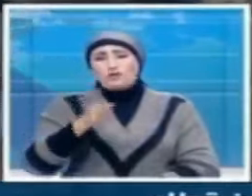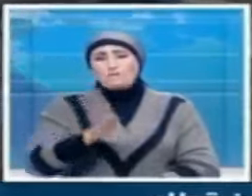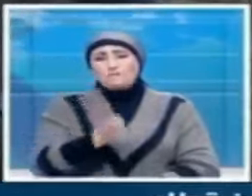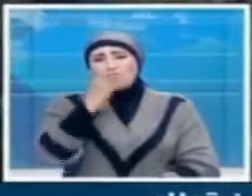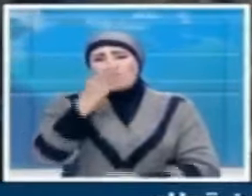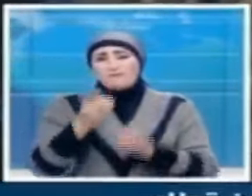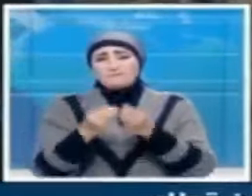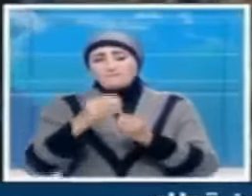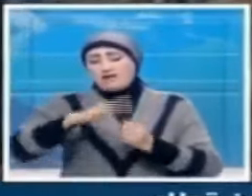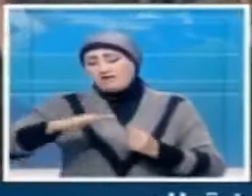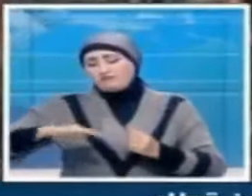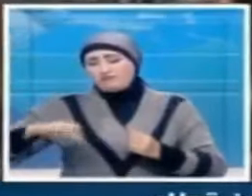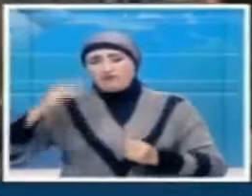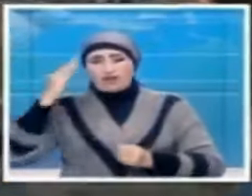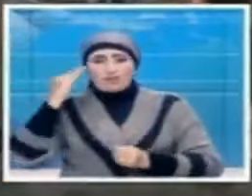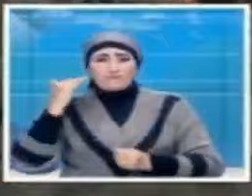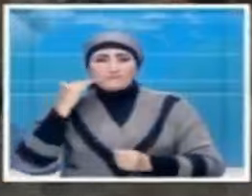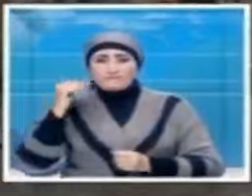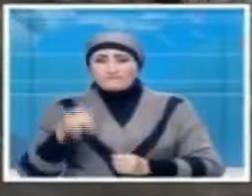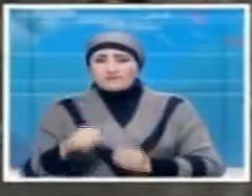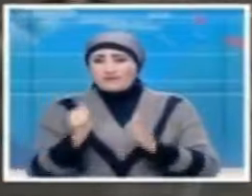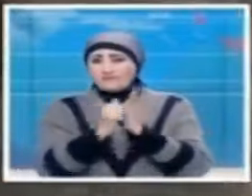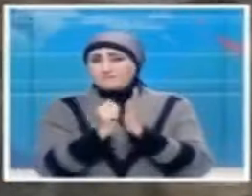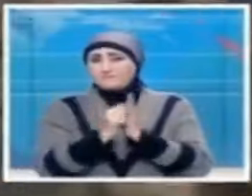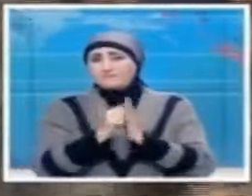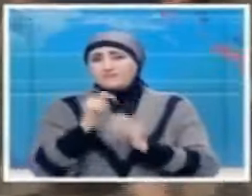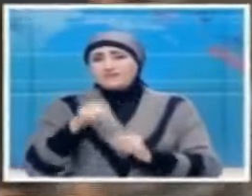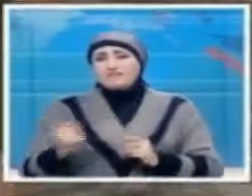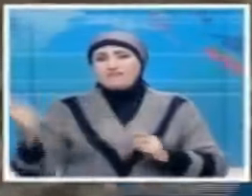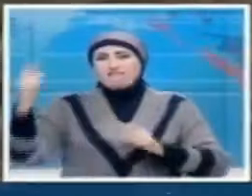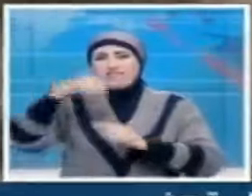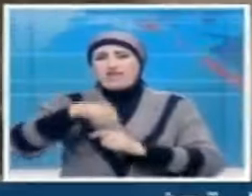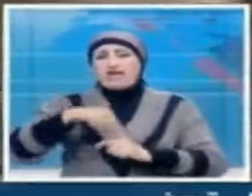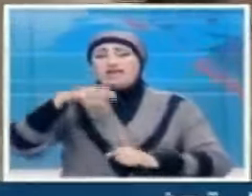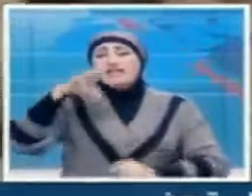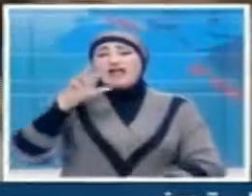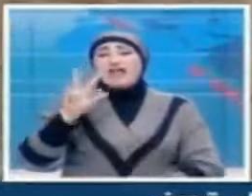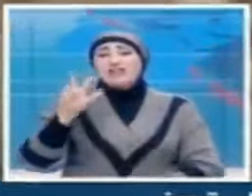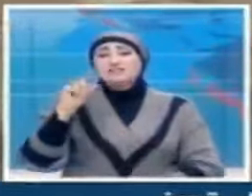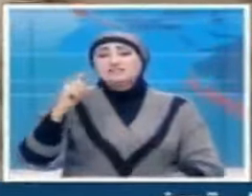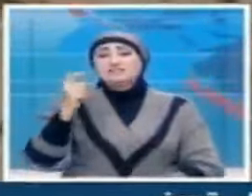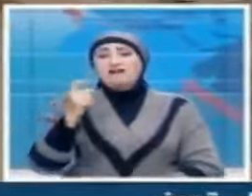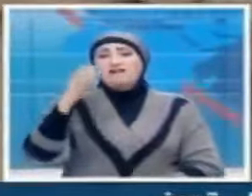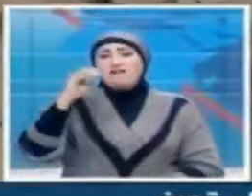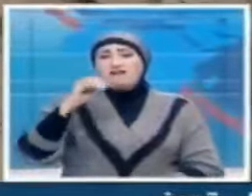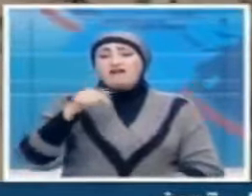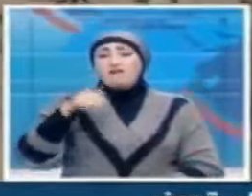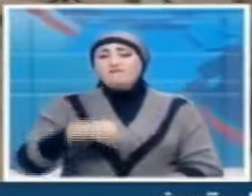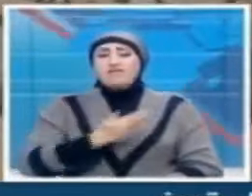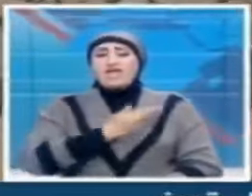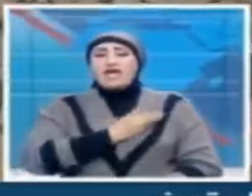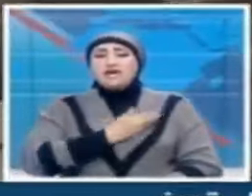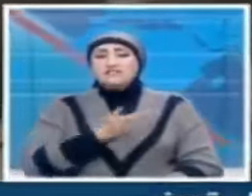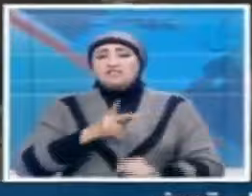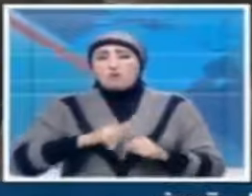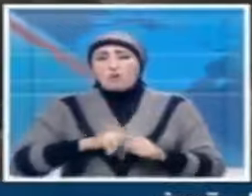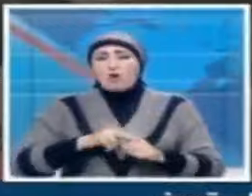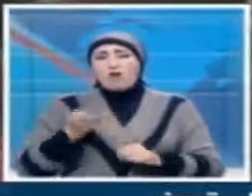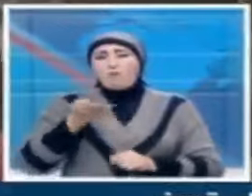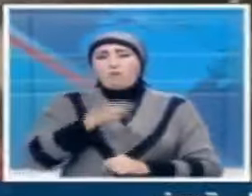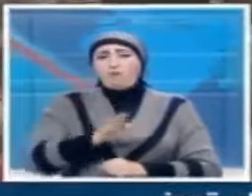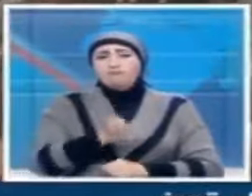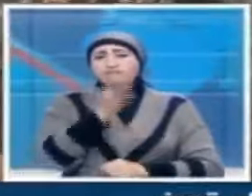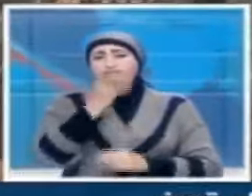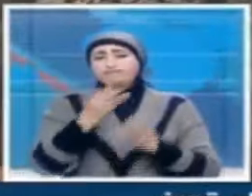شهيدا بينهم أطفال ونساء إثر قصف الاحتلال لمنزل في حي الدرك بمدينة غزة، فضلا عن سقوط مزيد من